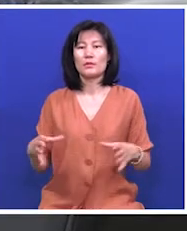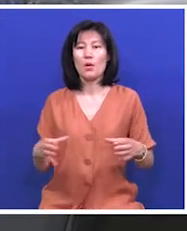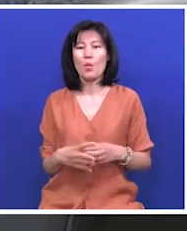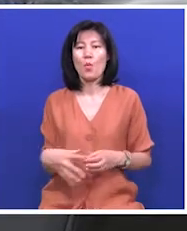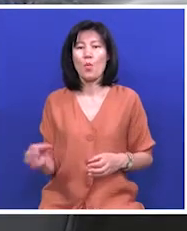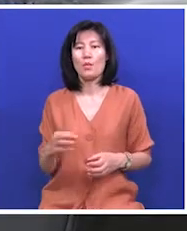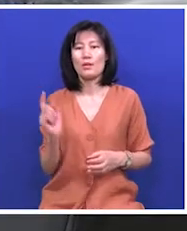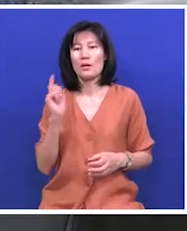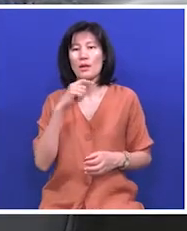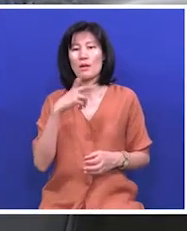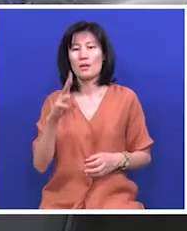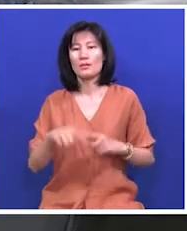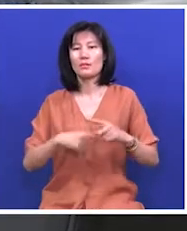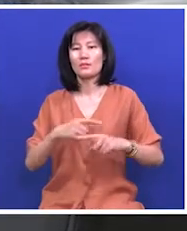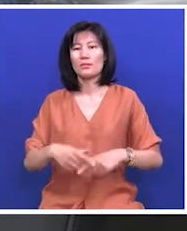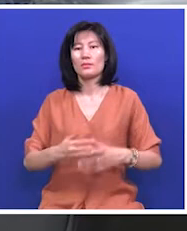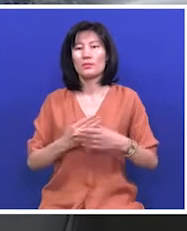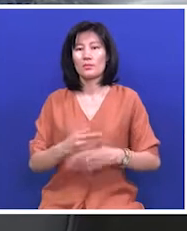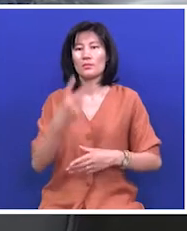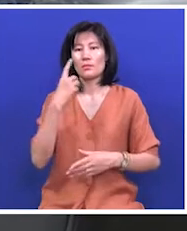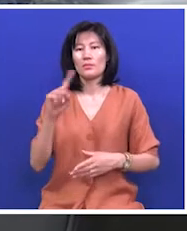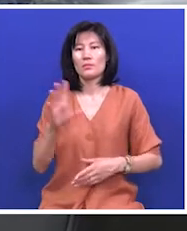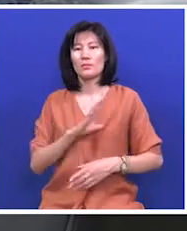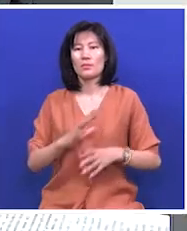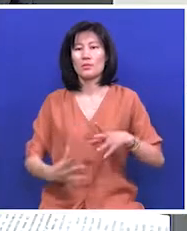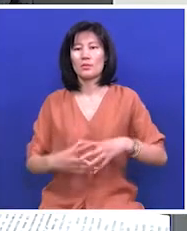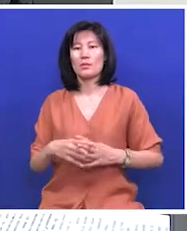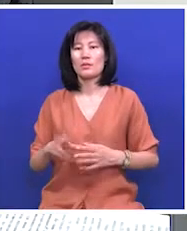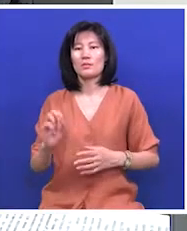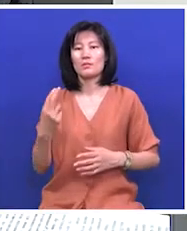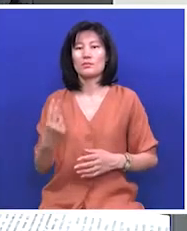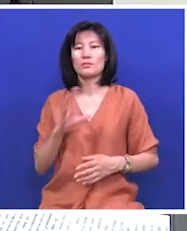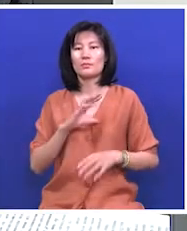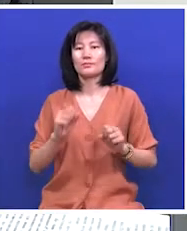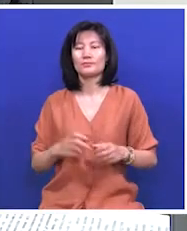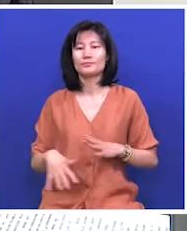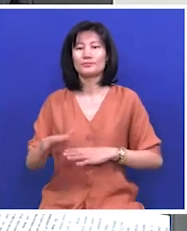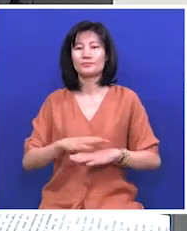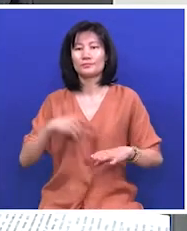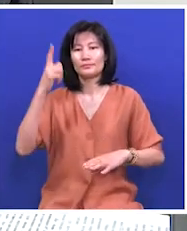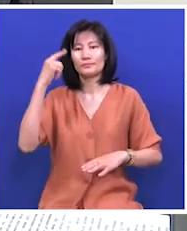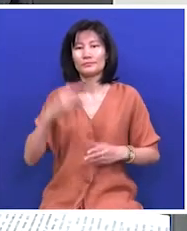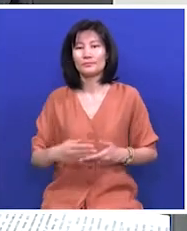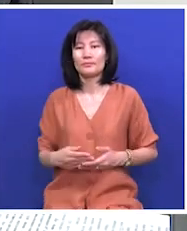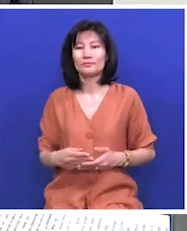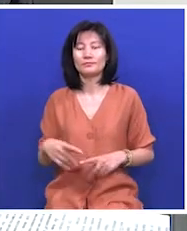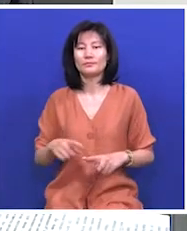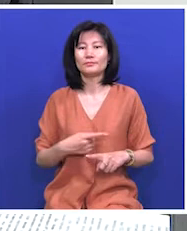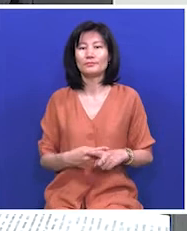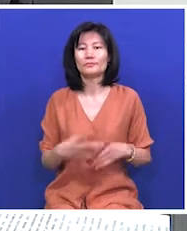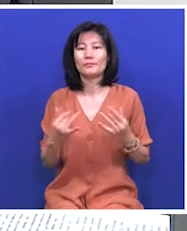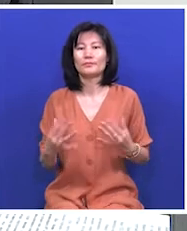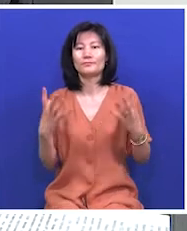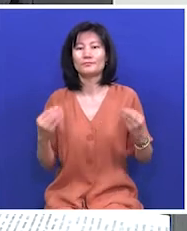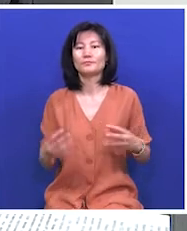отыр. Облыстың экономикасының негізгі көрсеткіштерінің бірі мына ауыл шаруашылық саласы екенін бәрімізге белгілі.